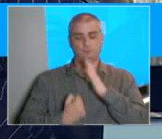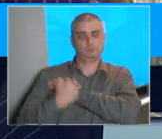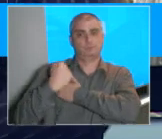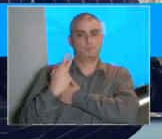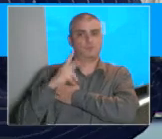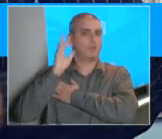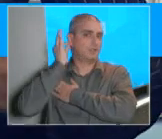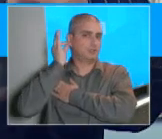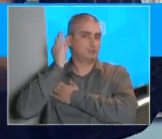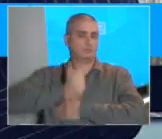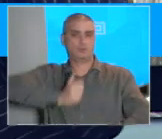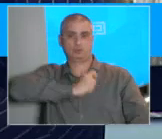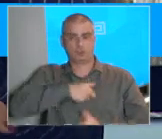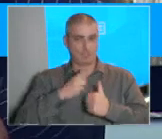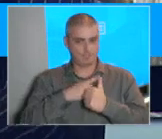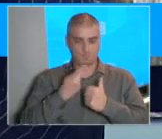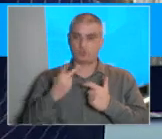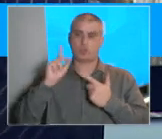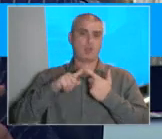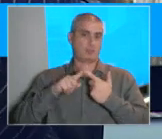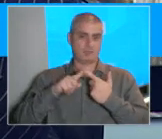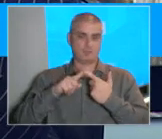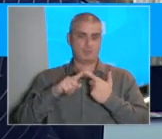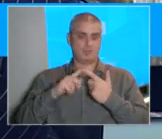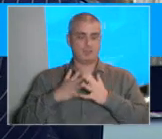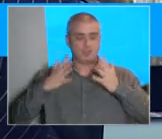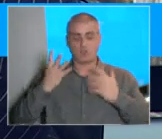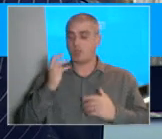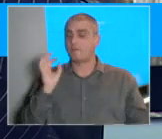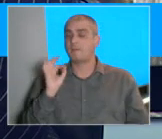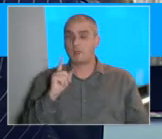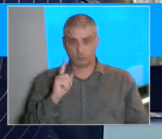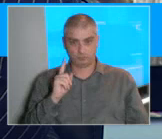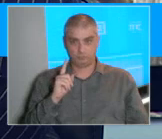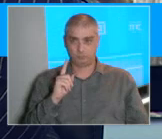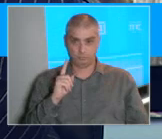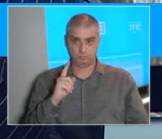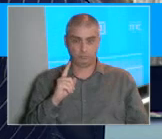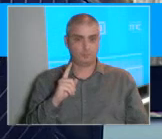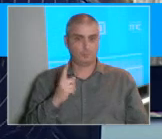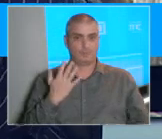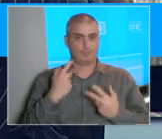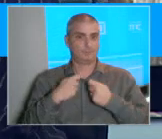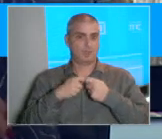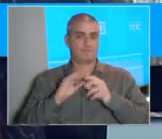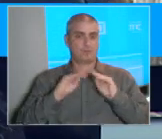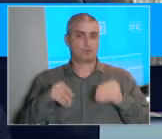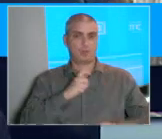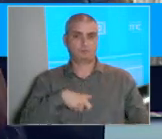מספר הנשים ראשות הערים, הכפלנו גידול של 40% במספר חברות